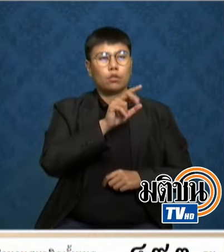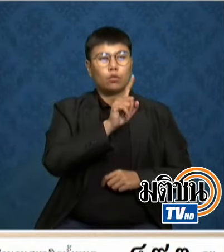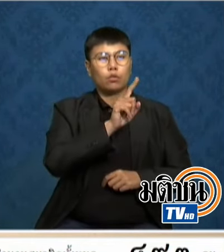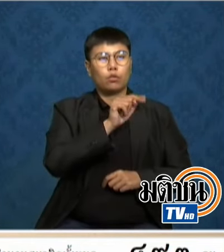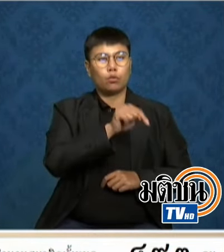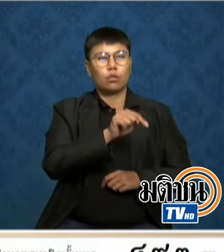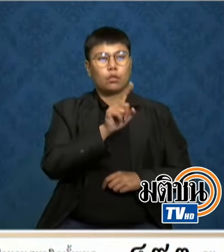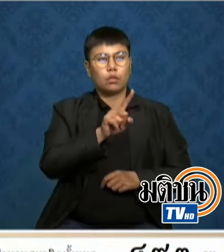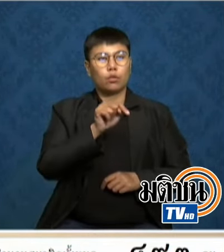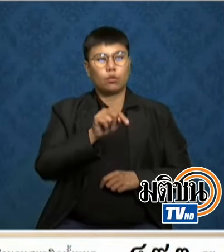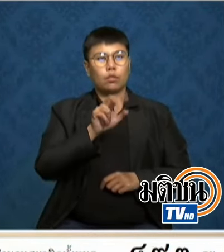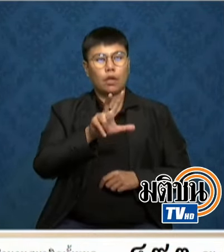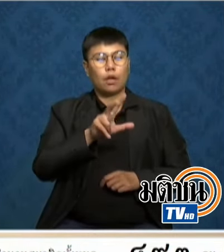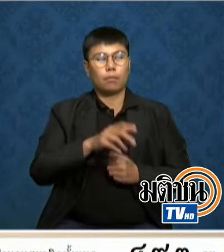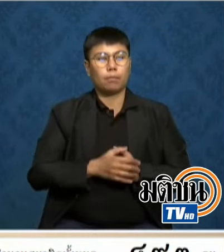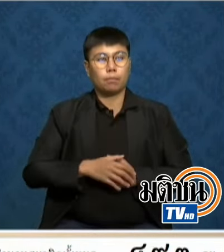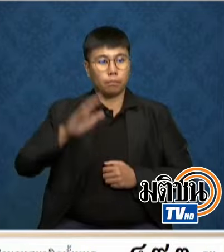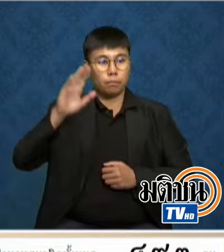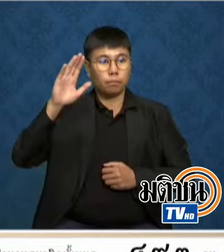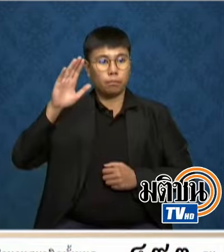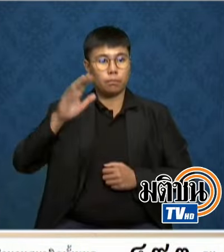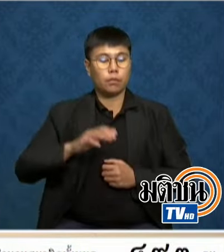านครับ